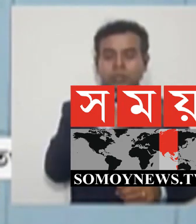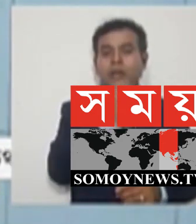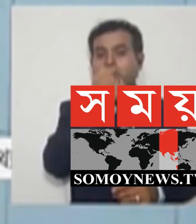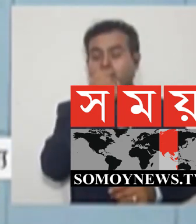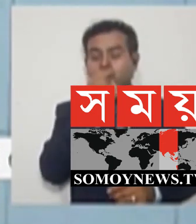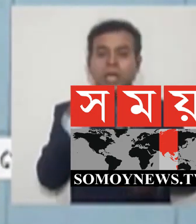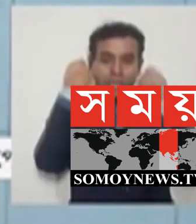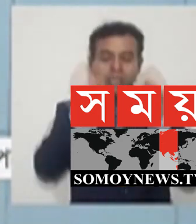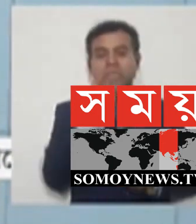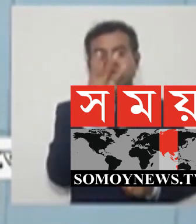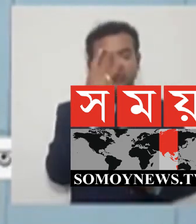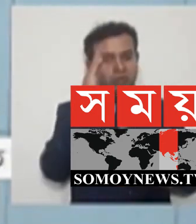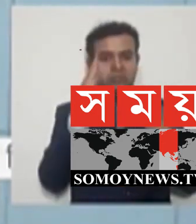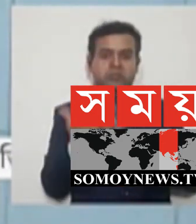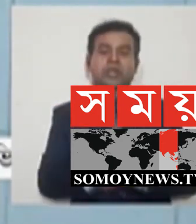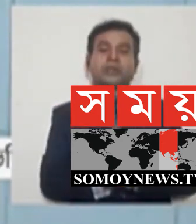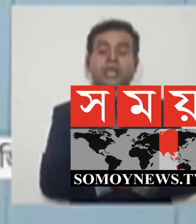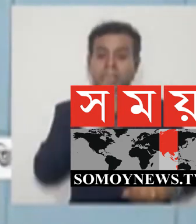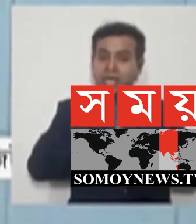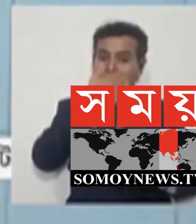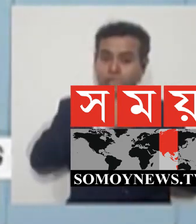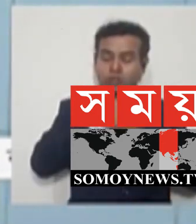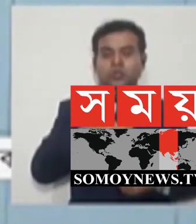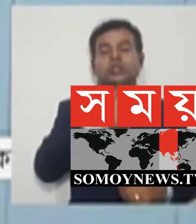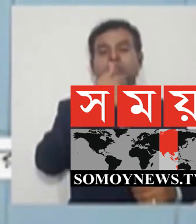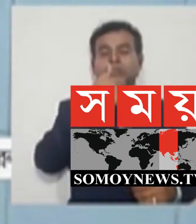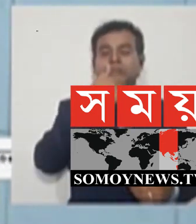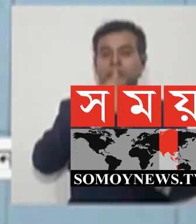ঢাকায় 6 জন এবং ঢাকার বাইরে 4 জন।